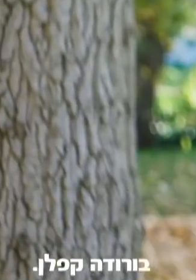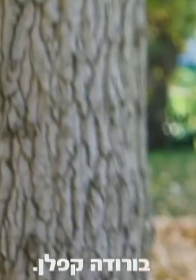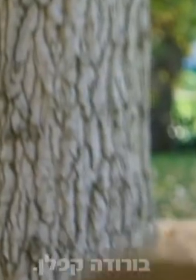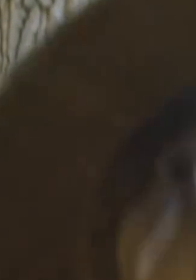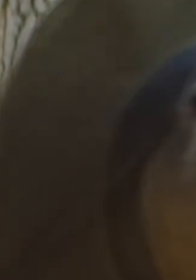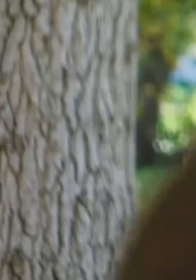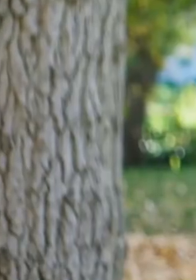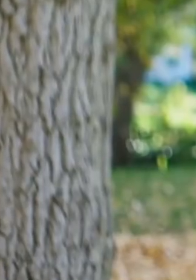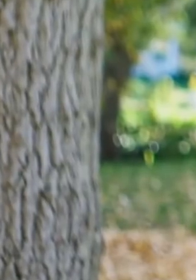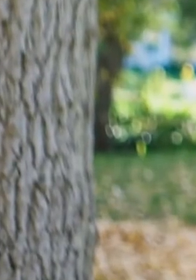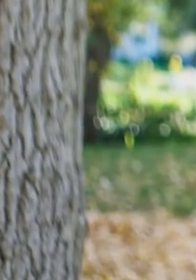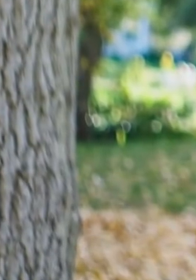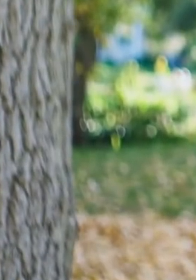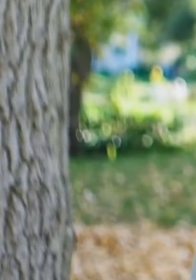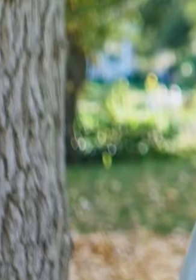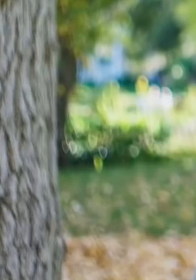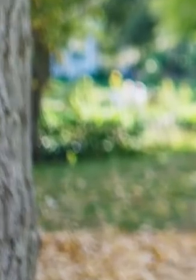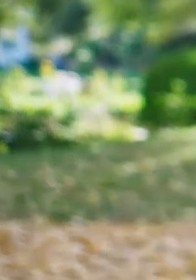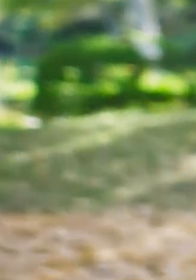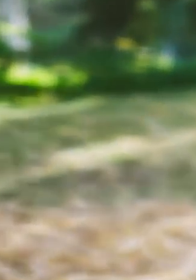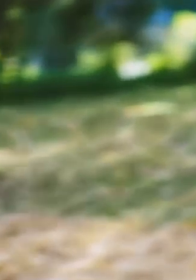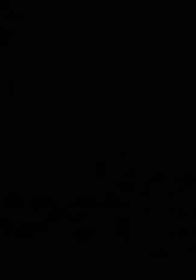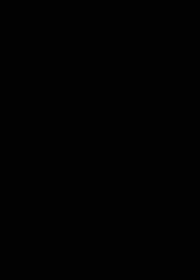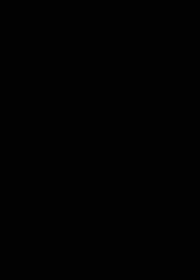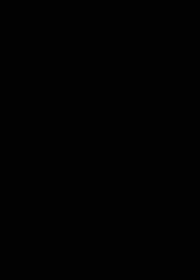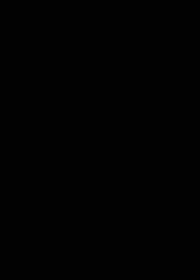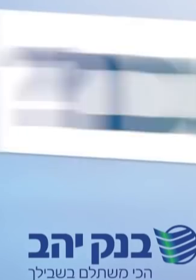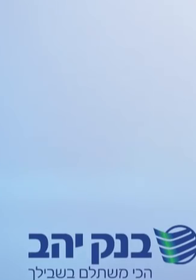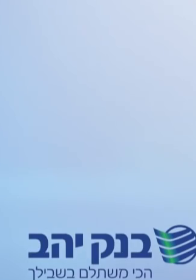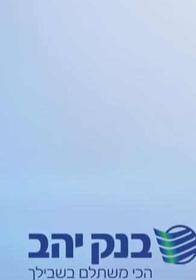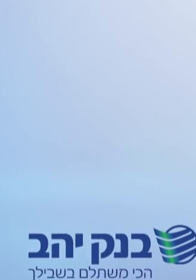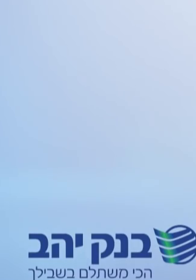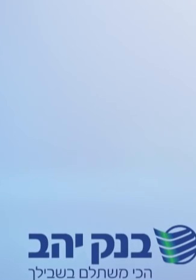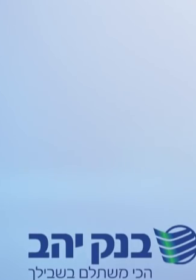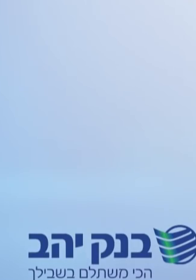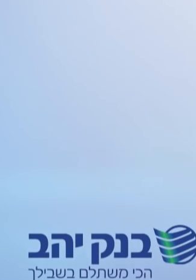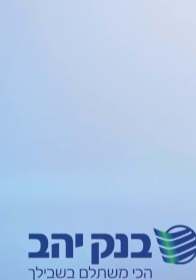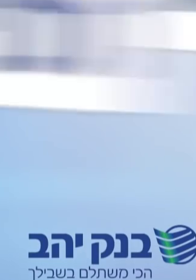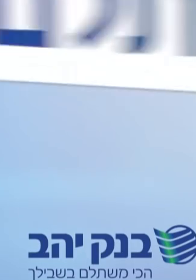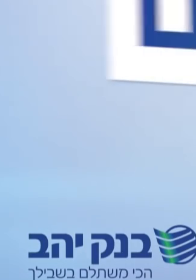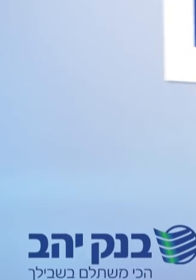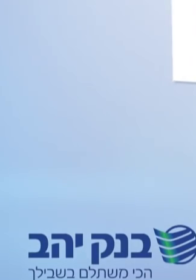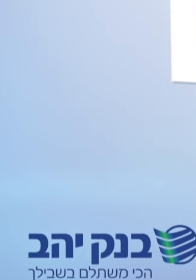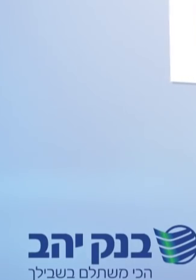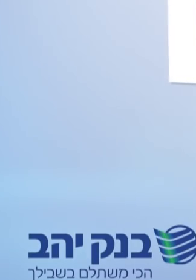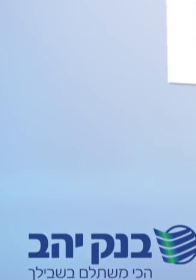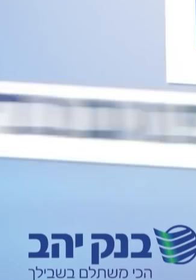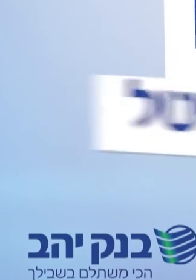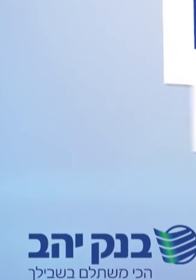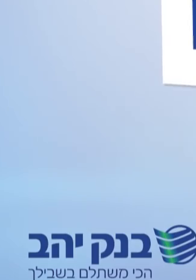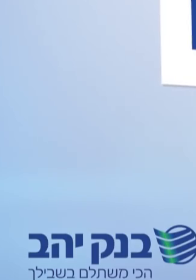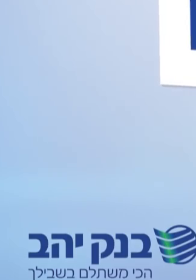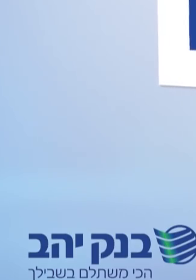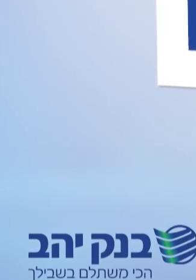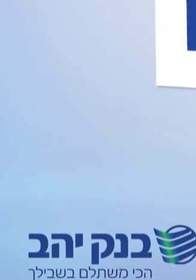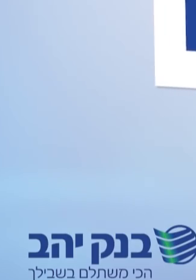Hot outside. Let's go inside. Dad run. Controlling the weather. מרגישים שעושקים אתכם? בנק יהב תמיד משתלם.